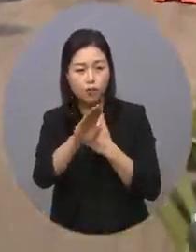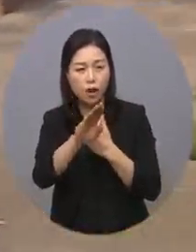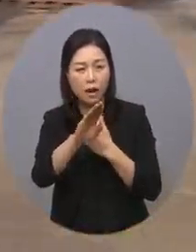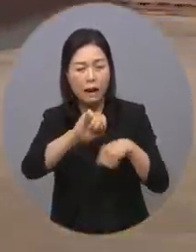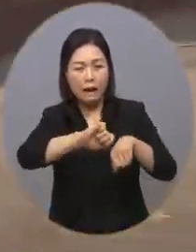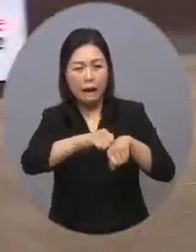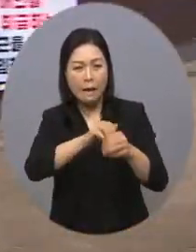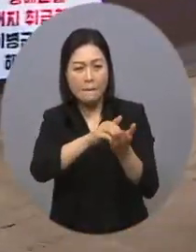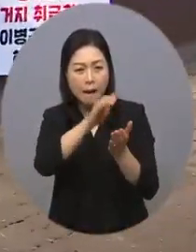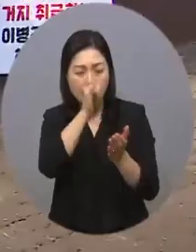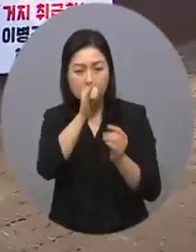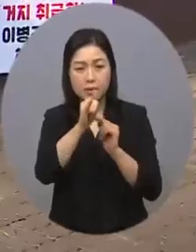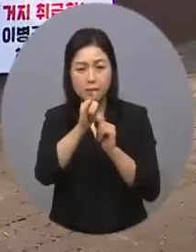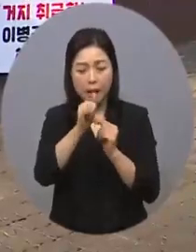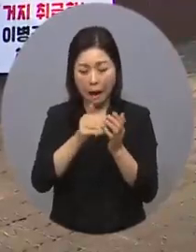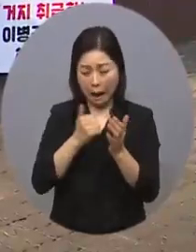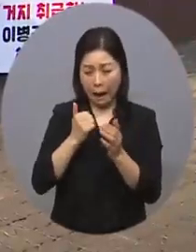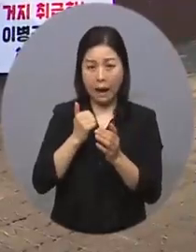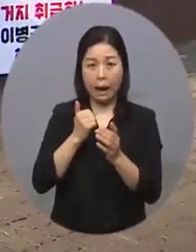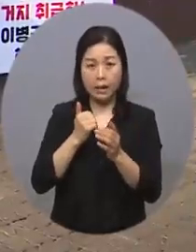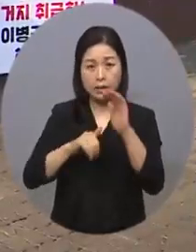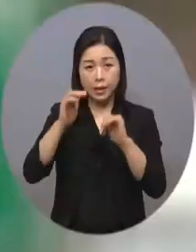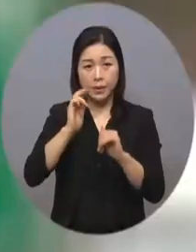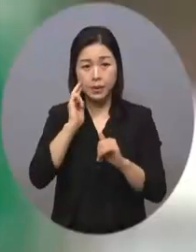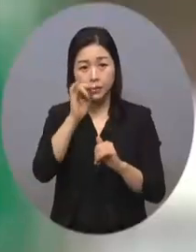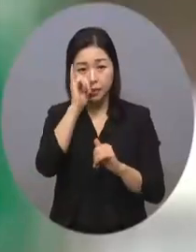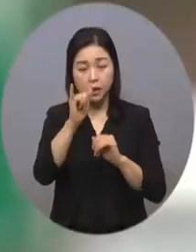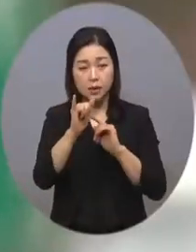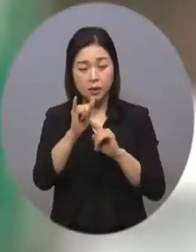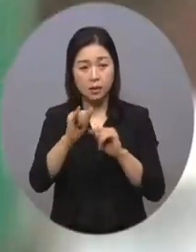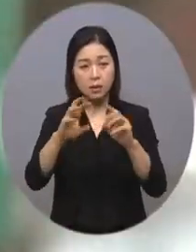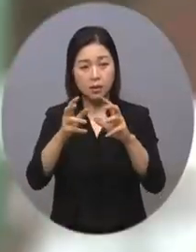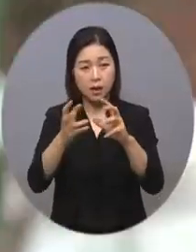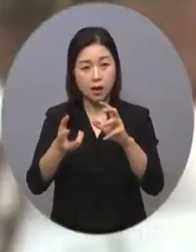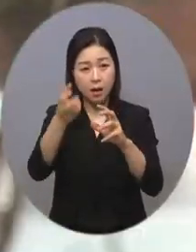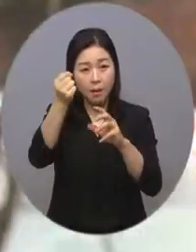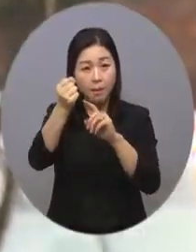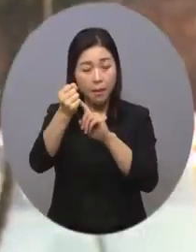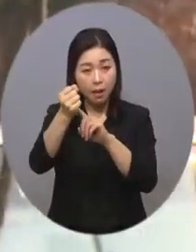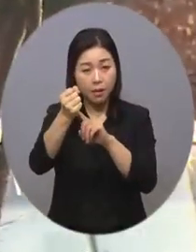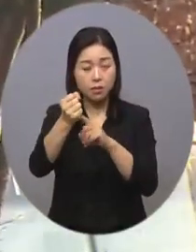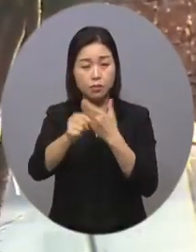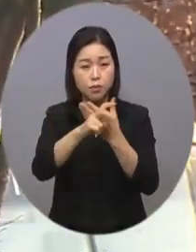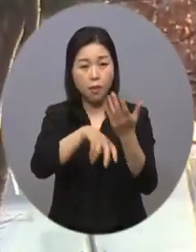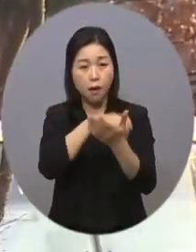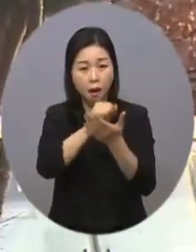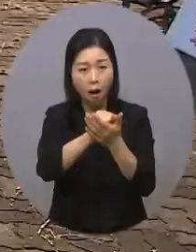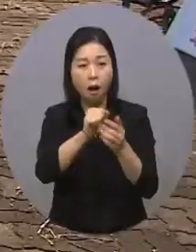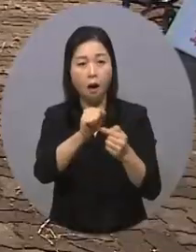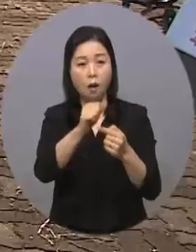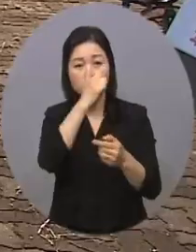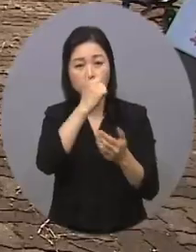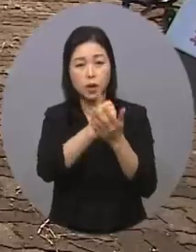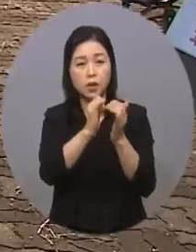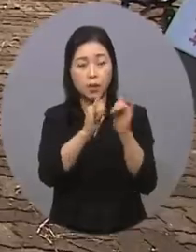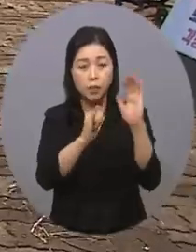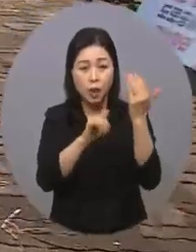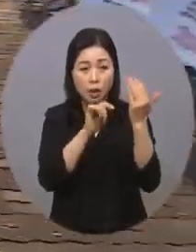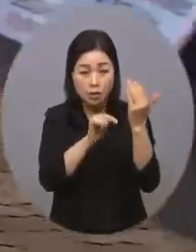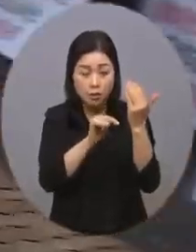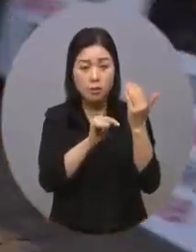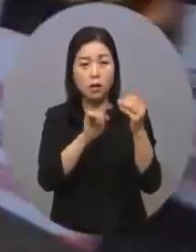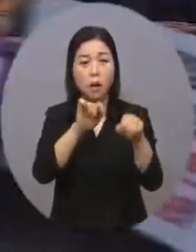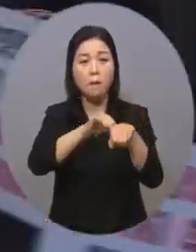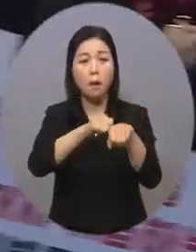등 부당한 대우를 받았으며 이로 인해 국유지 무단 점유자 신분이 돼 전과자가 됐고 변상금을